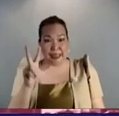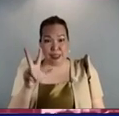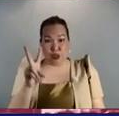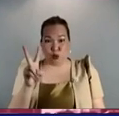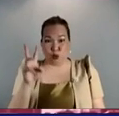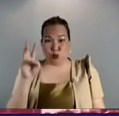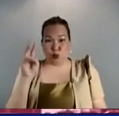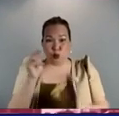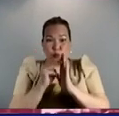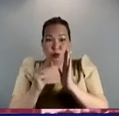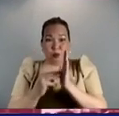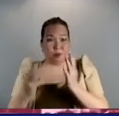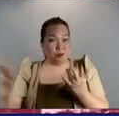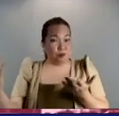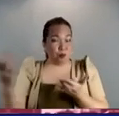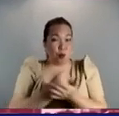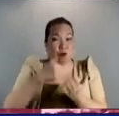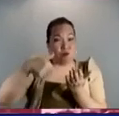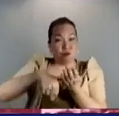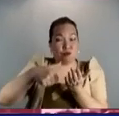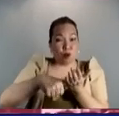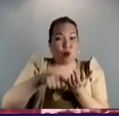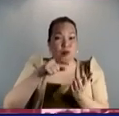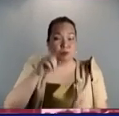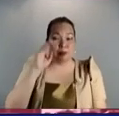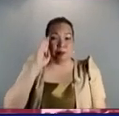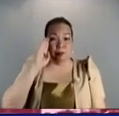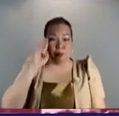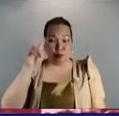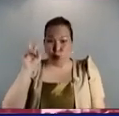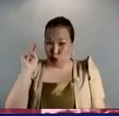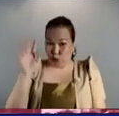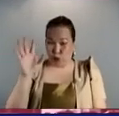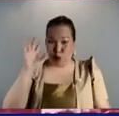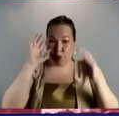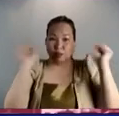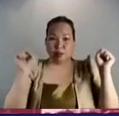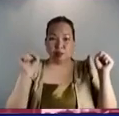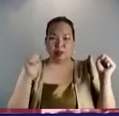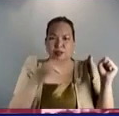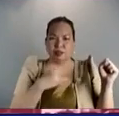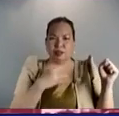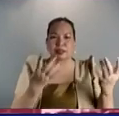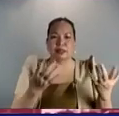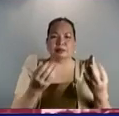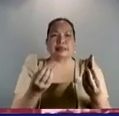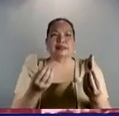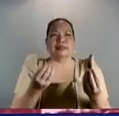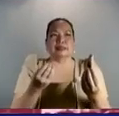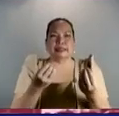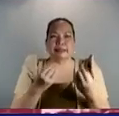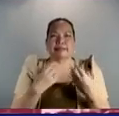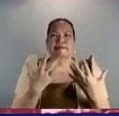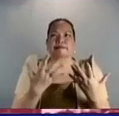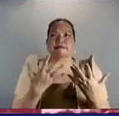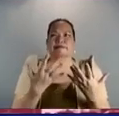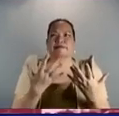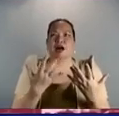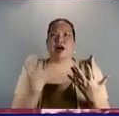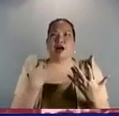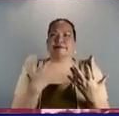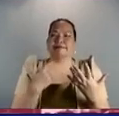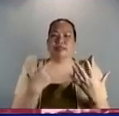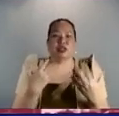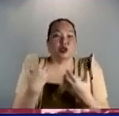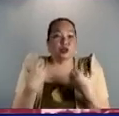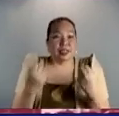susunod dating Pangulo na si BBM ay... I think it will provide enough political capital for him